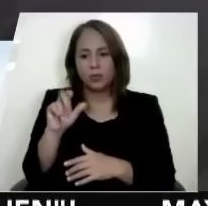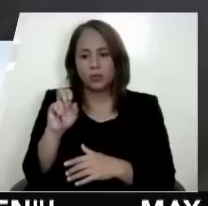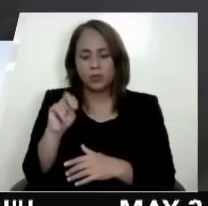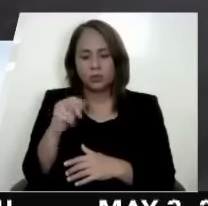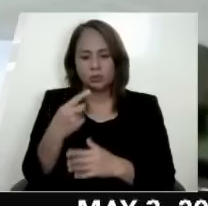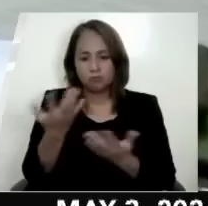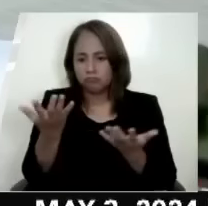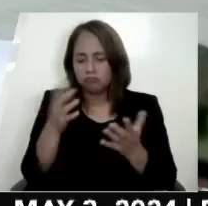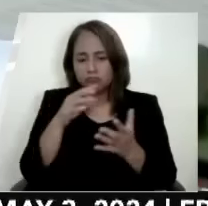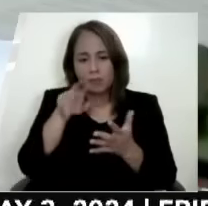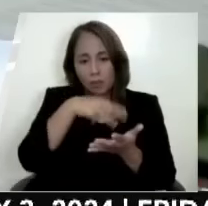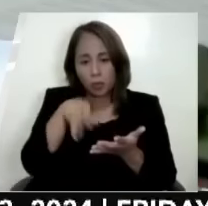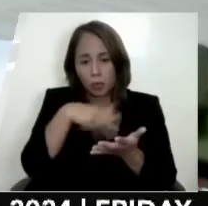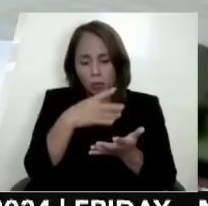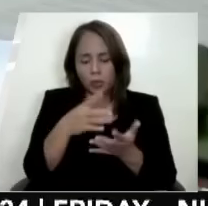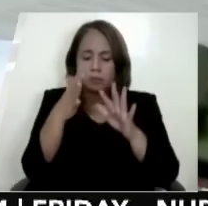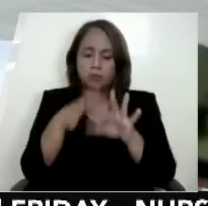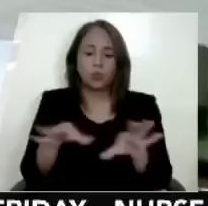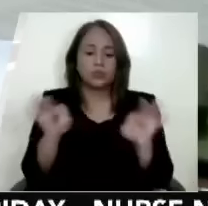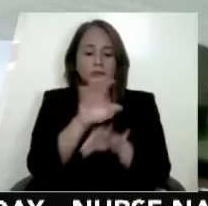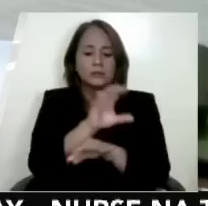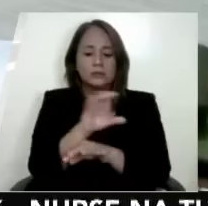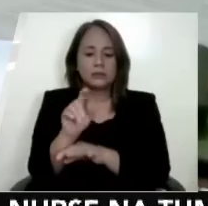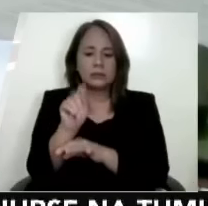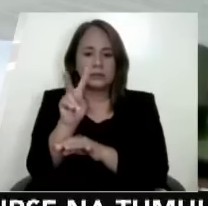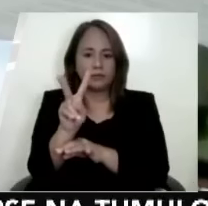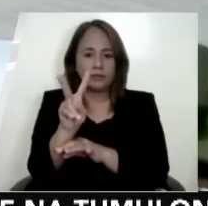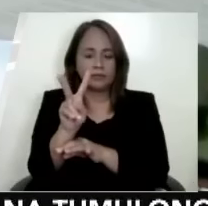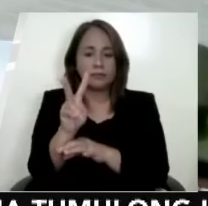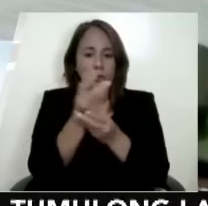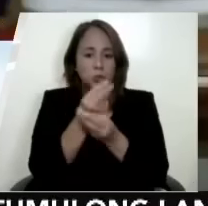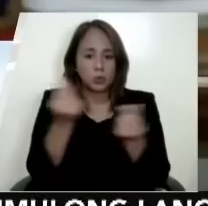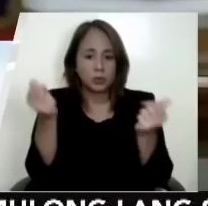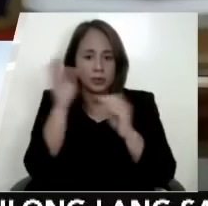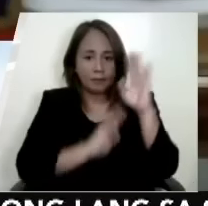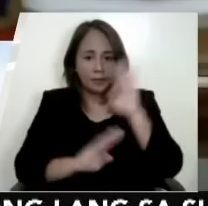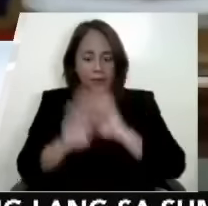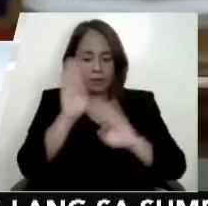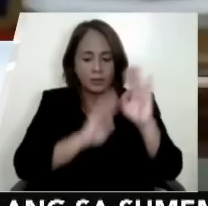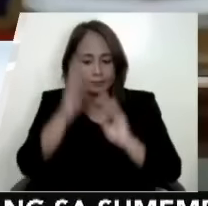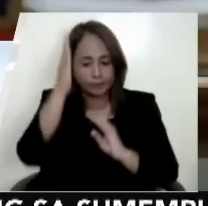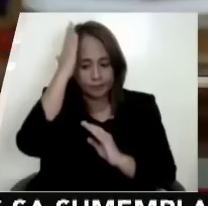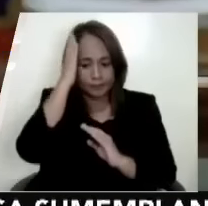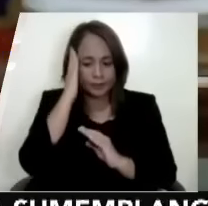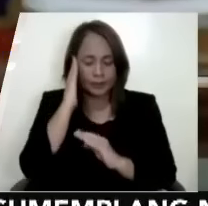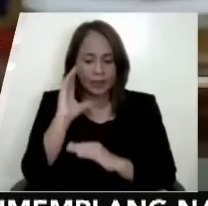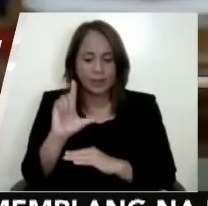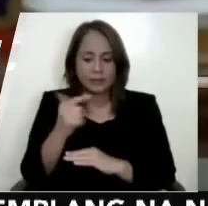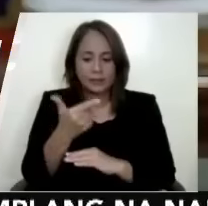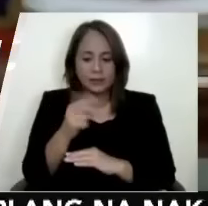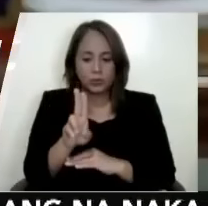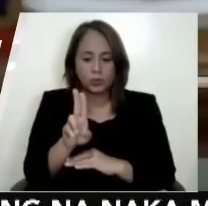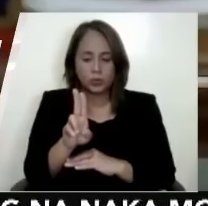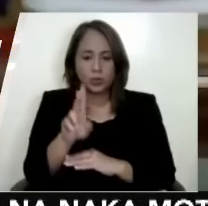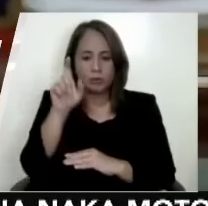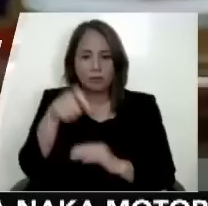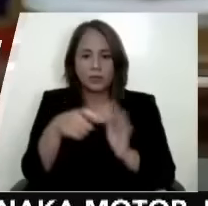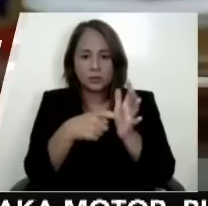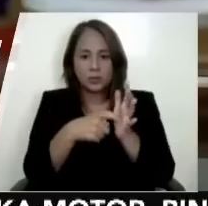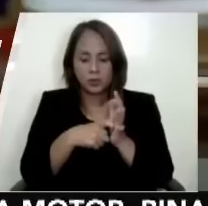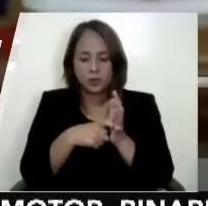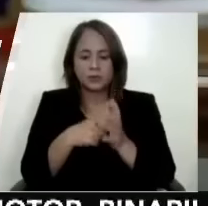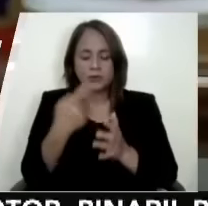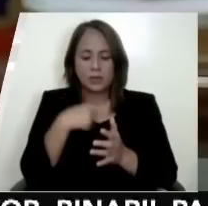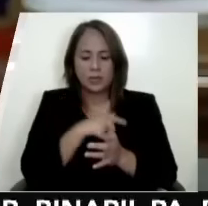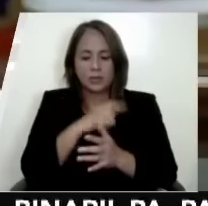CCTV sa pagresolba ng krimen kaya't apela nila sa lgu we need to request to our local government